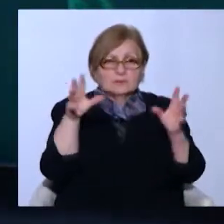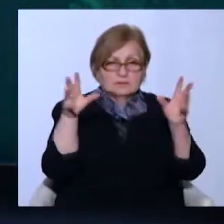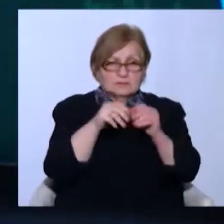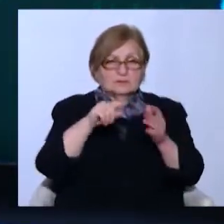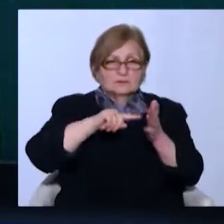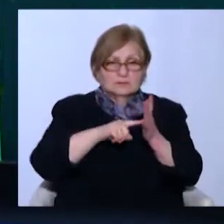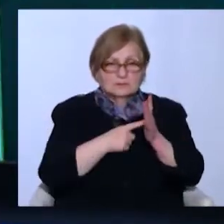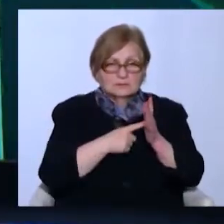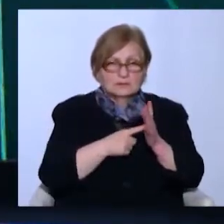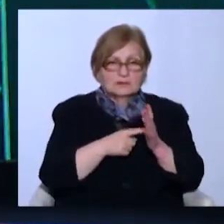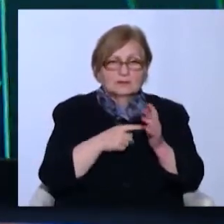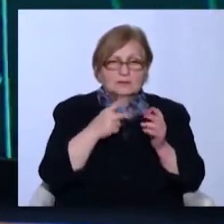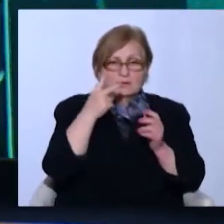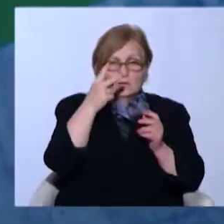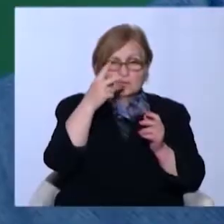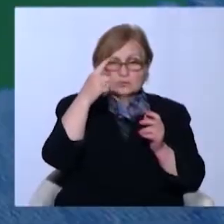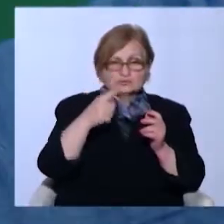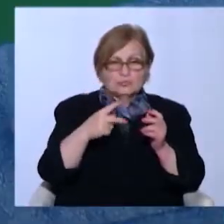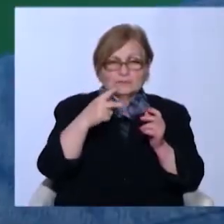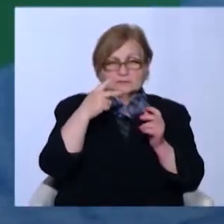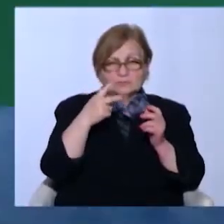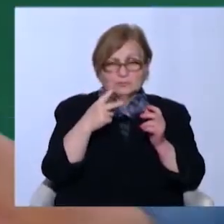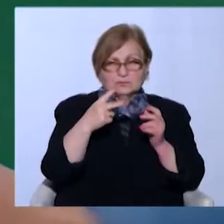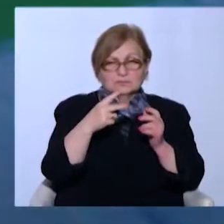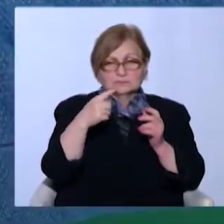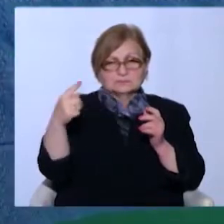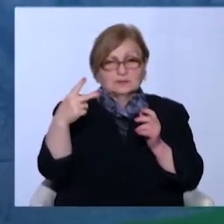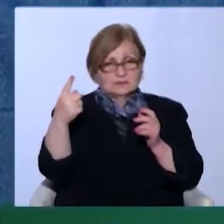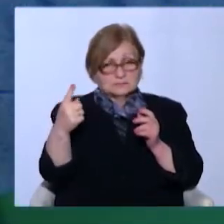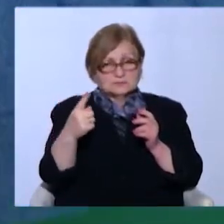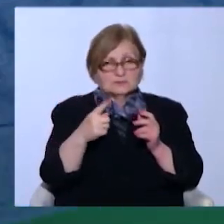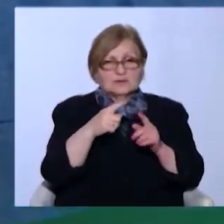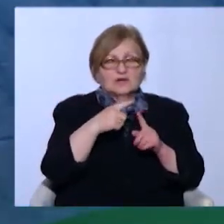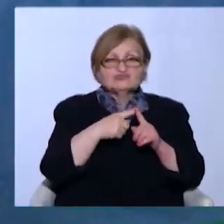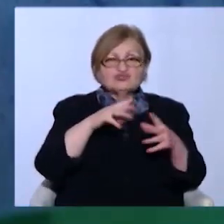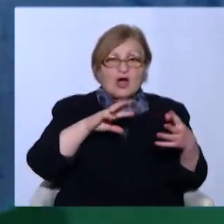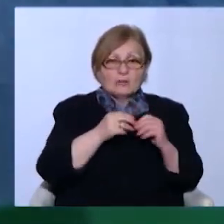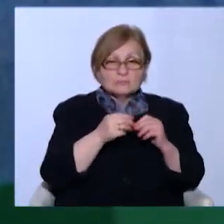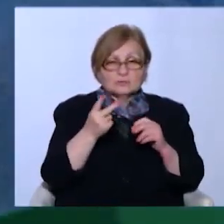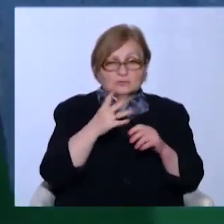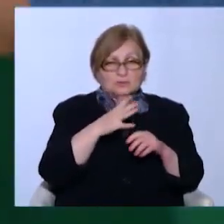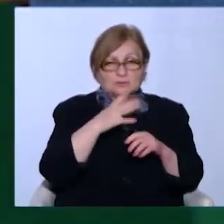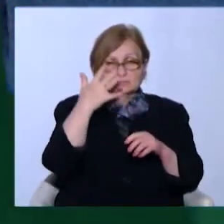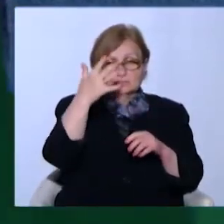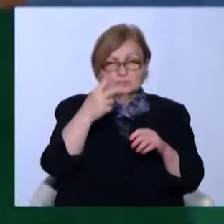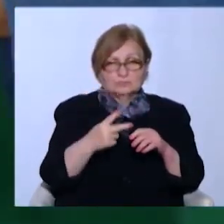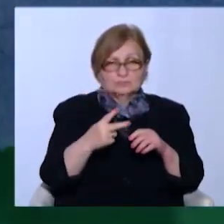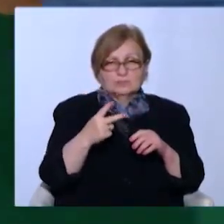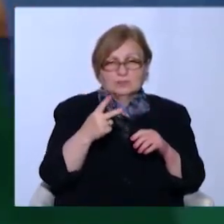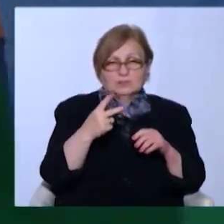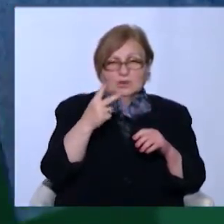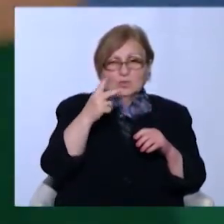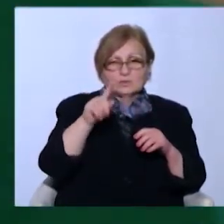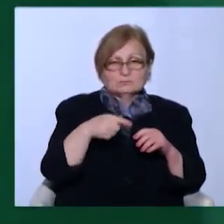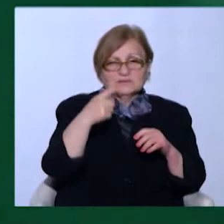2 შეფარდებული 2-თან, ანუ 1, ხოლო ამონახსნების ჯამი უნდა იყოს 5 მეორედი, ანუ